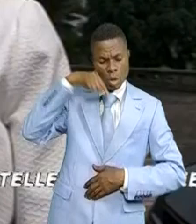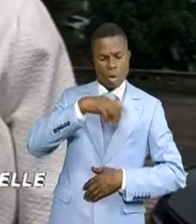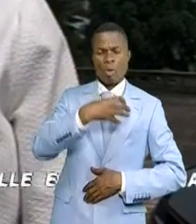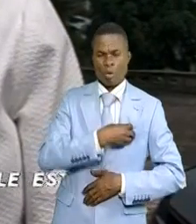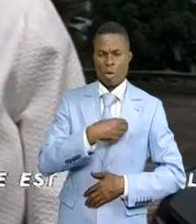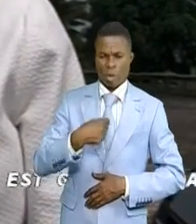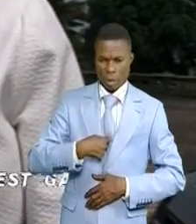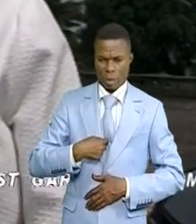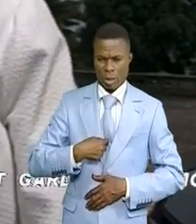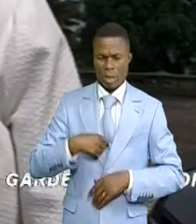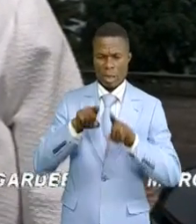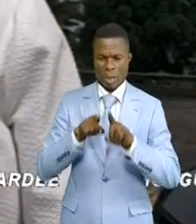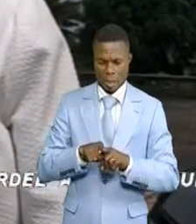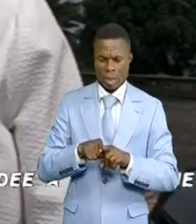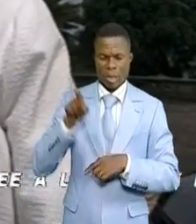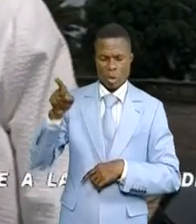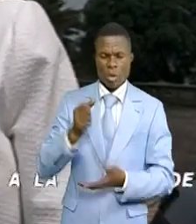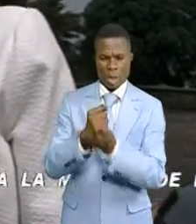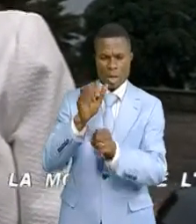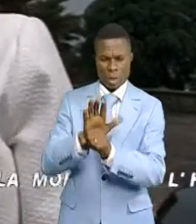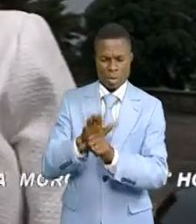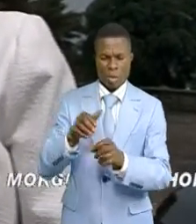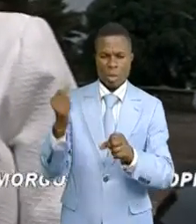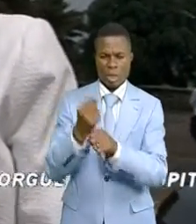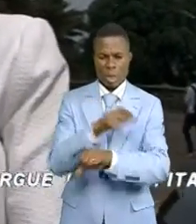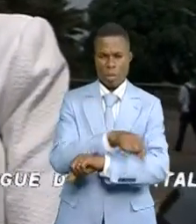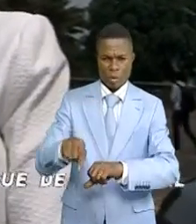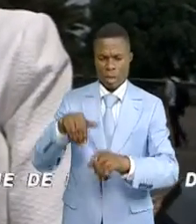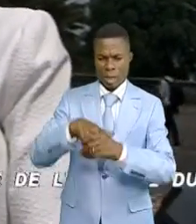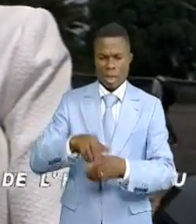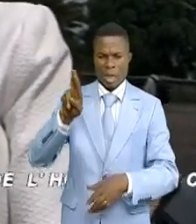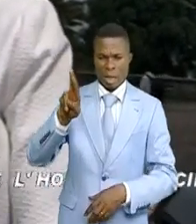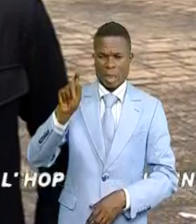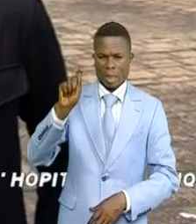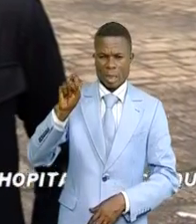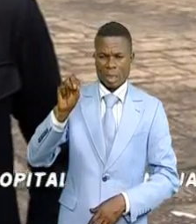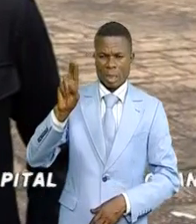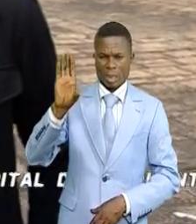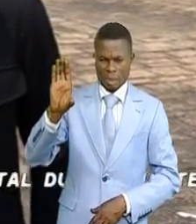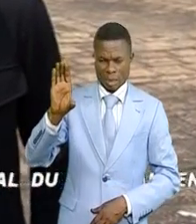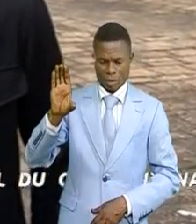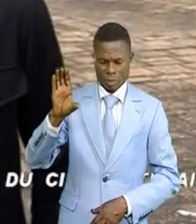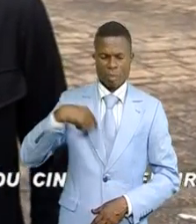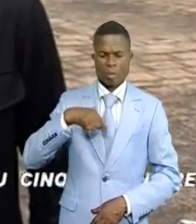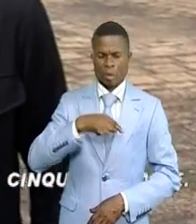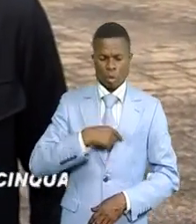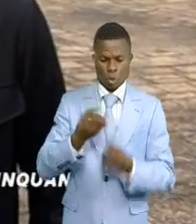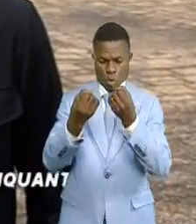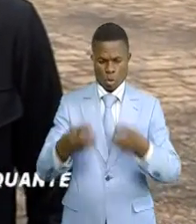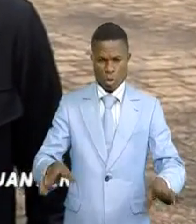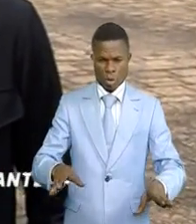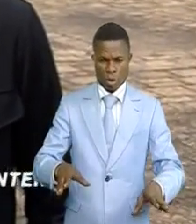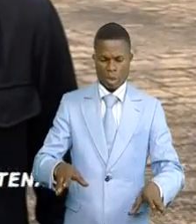cœur. Il m'a beaucoup aussi aidé administrativement ici au sein de la RTNC. Nous avons perdu